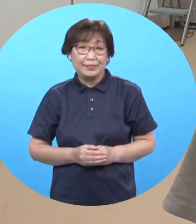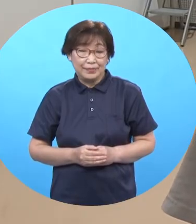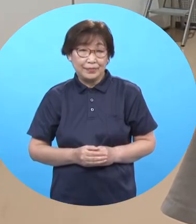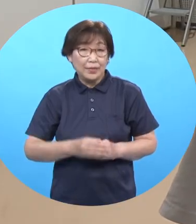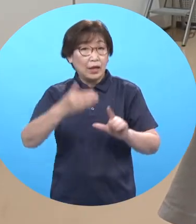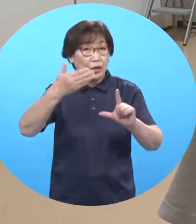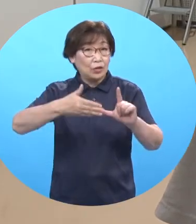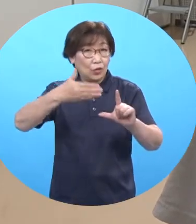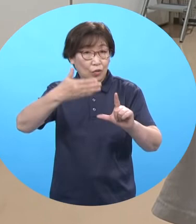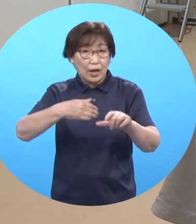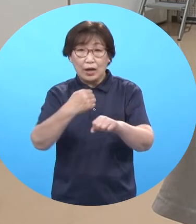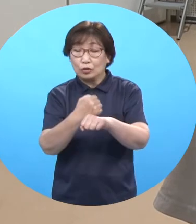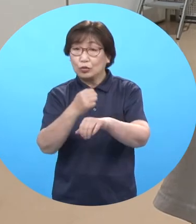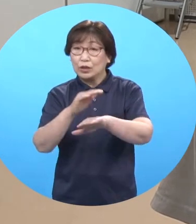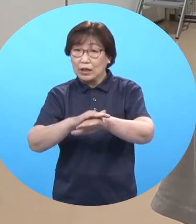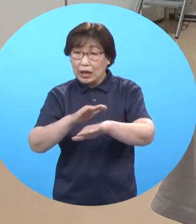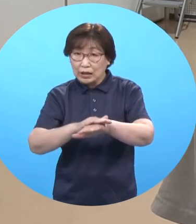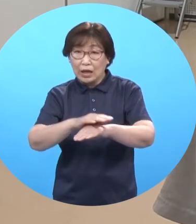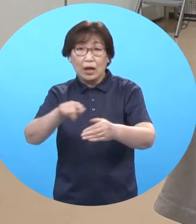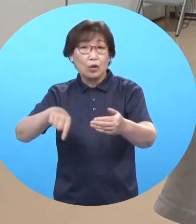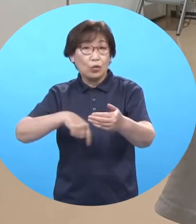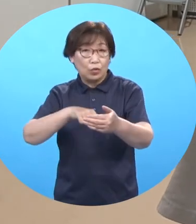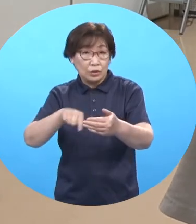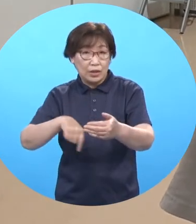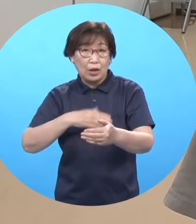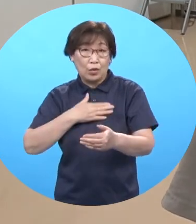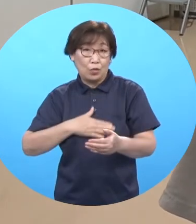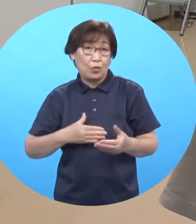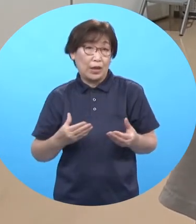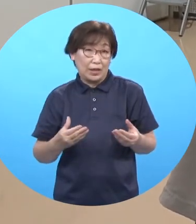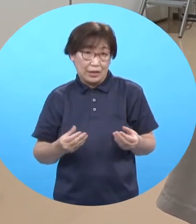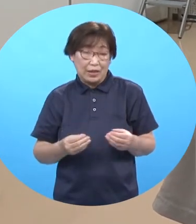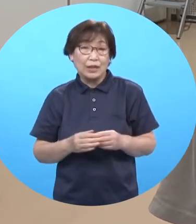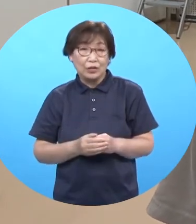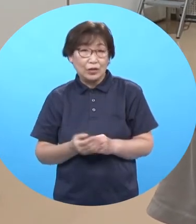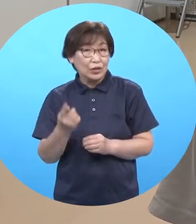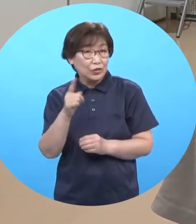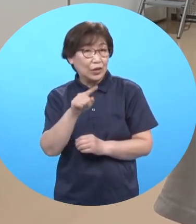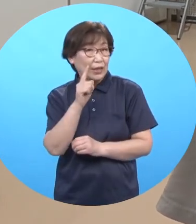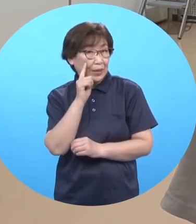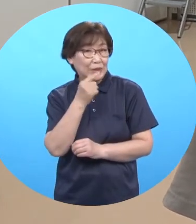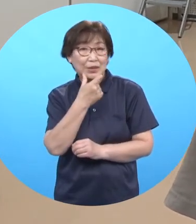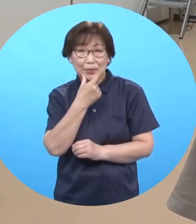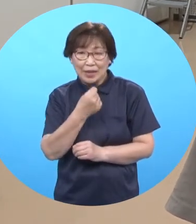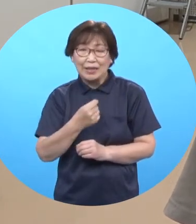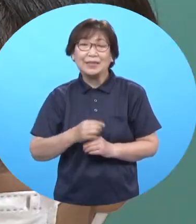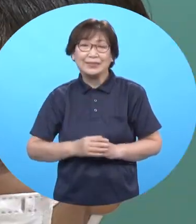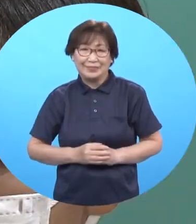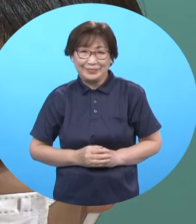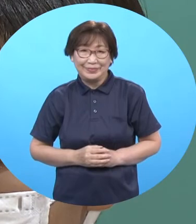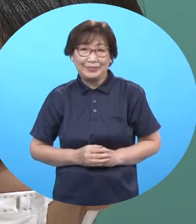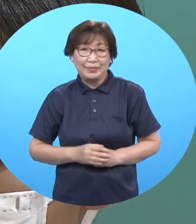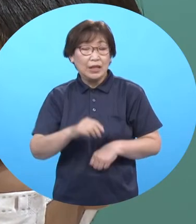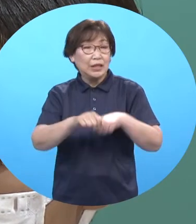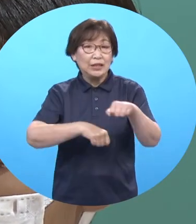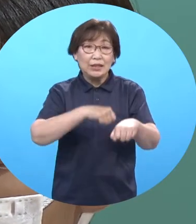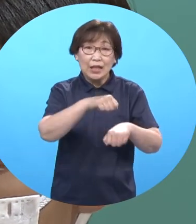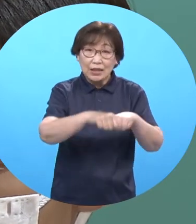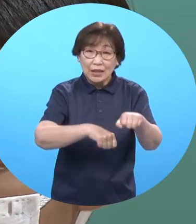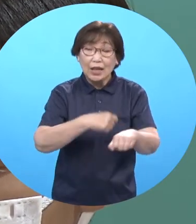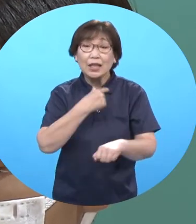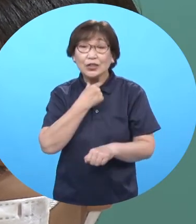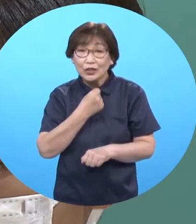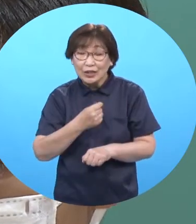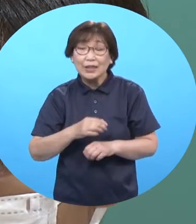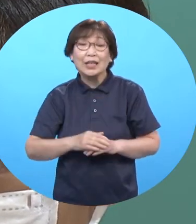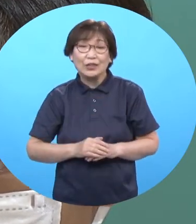動画の作り方や構成が分かったので次から試してみたいと思いました。 自転車がちょっと好き